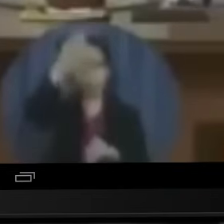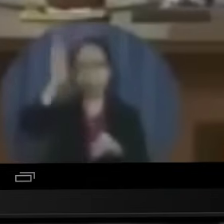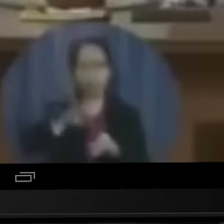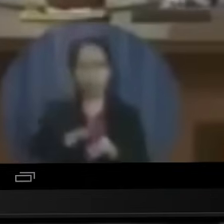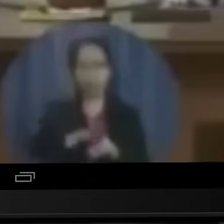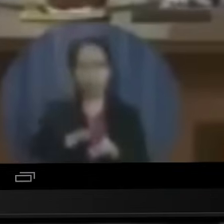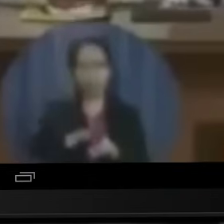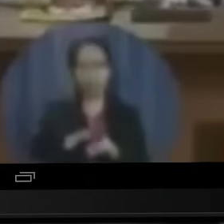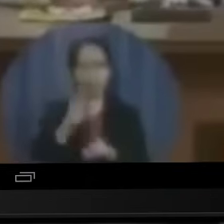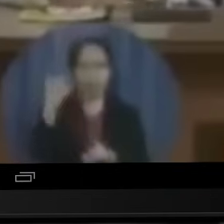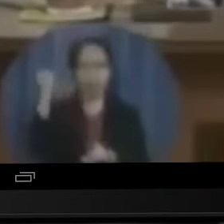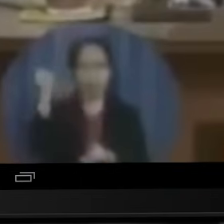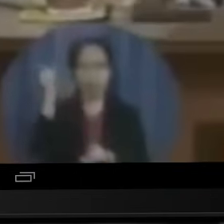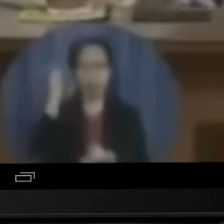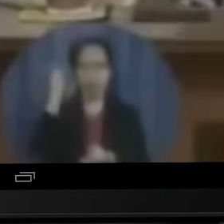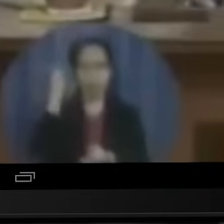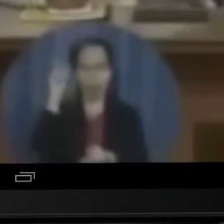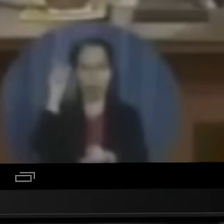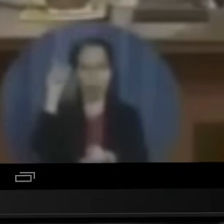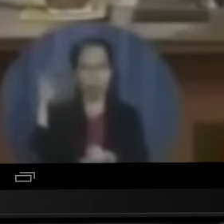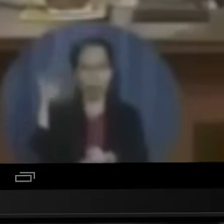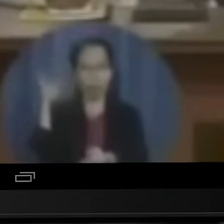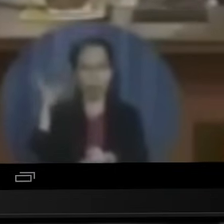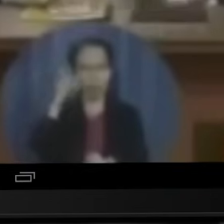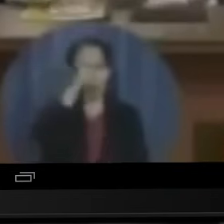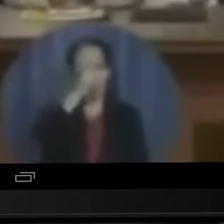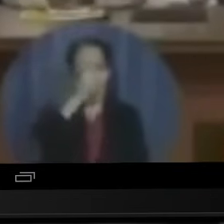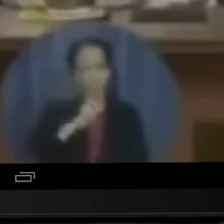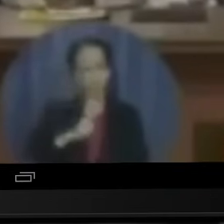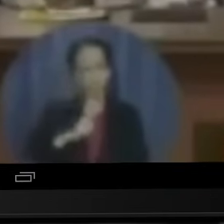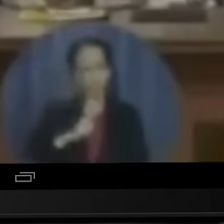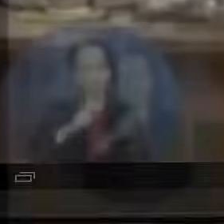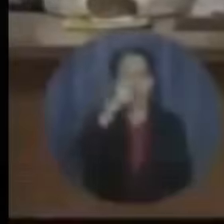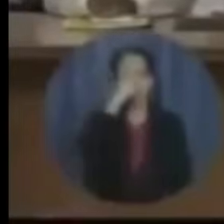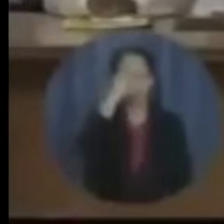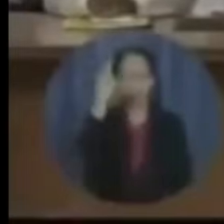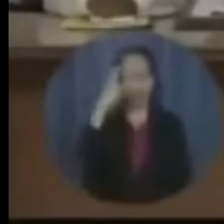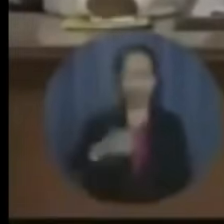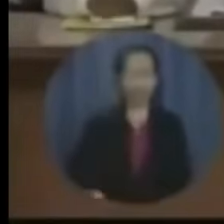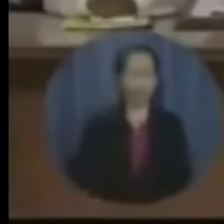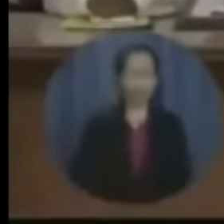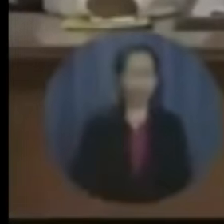na Jomar Lumba, 37 years old po siya at isa po siyang Katoliko.